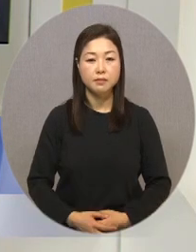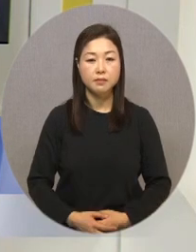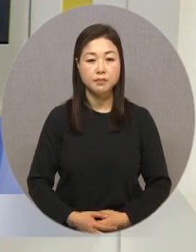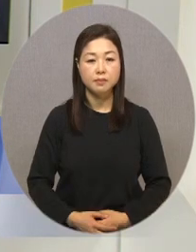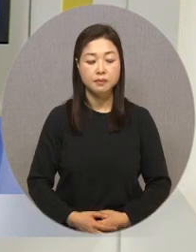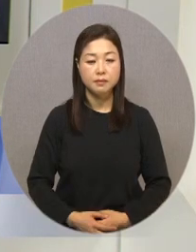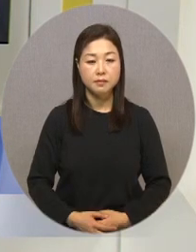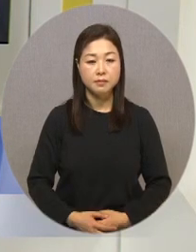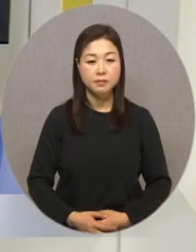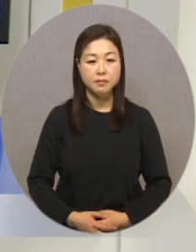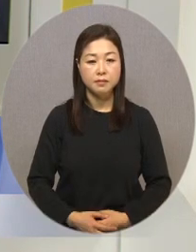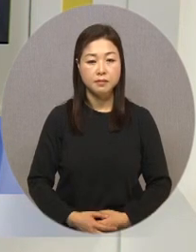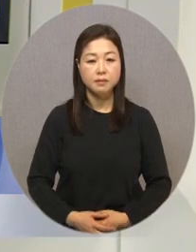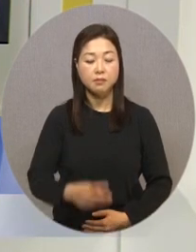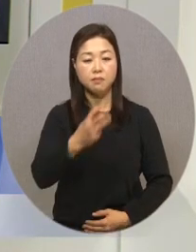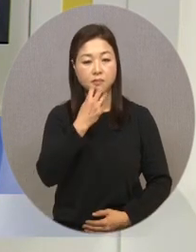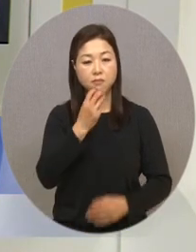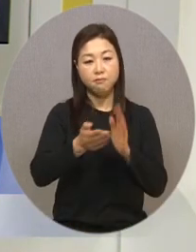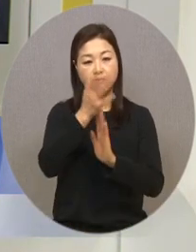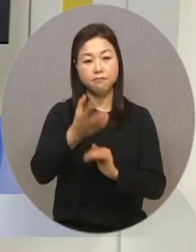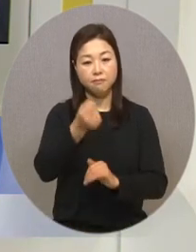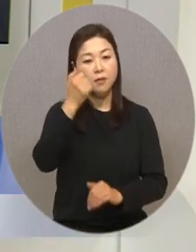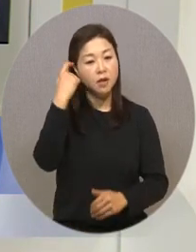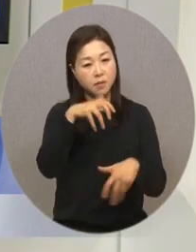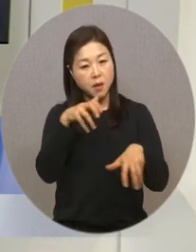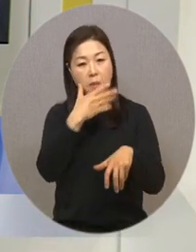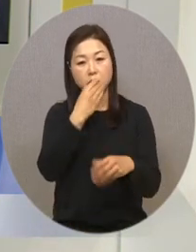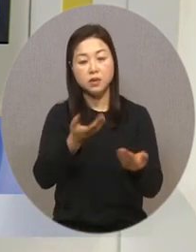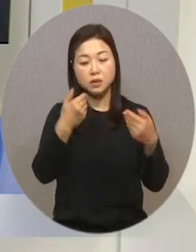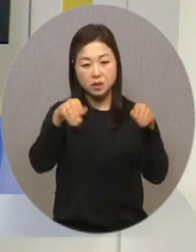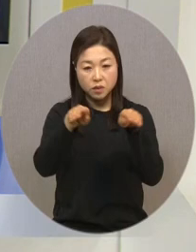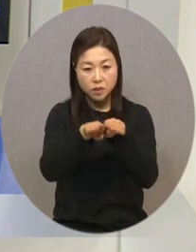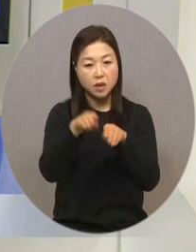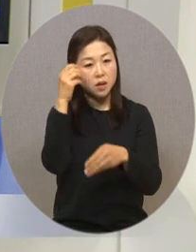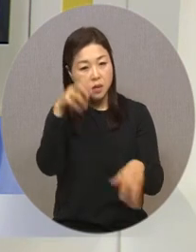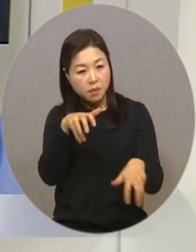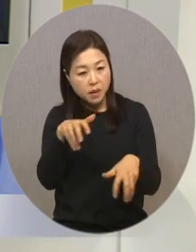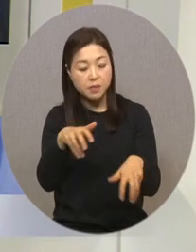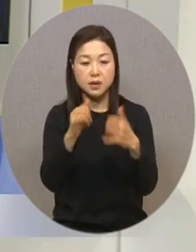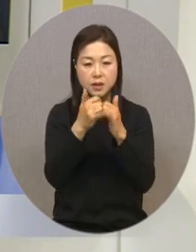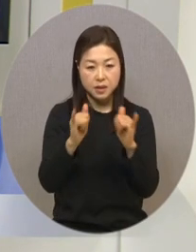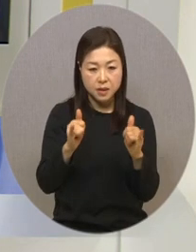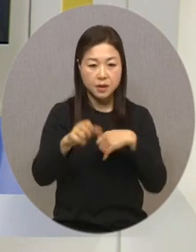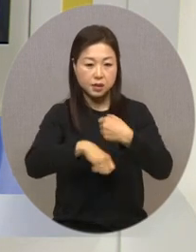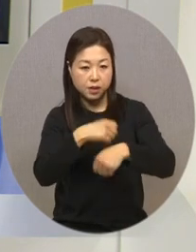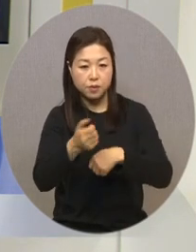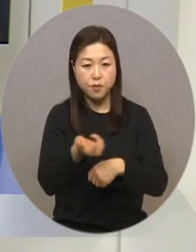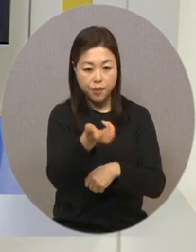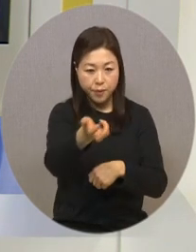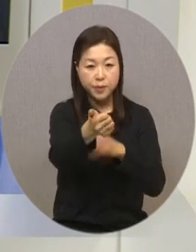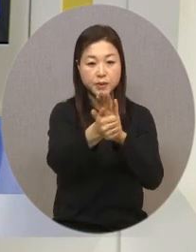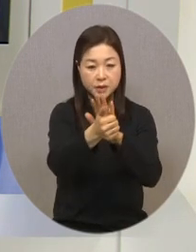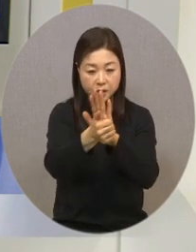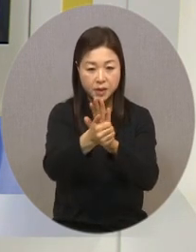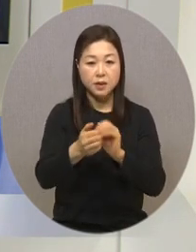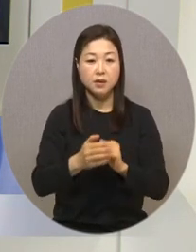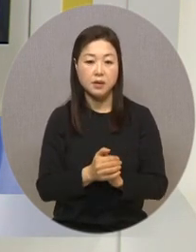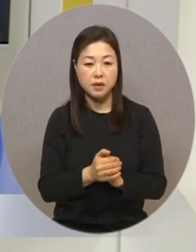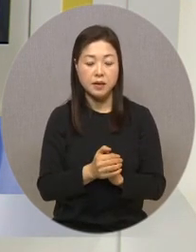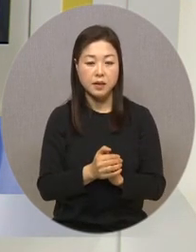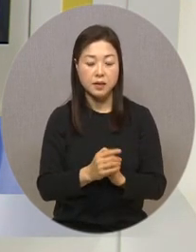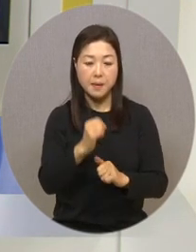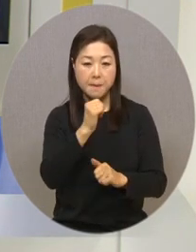다음 웰페어 뉴스로는 서울시립 뇌성마비복지관이 뇌성마비인의 자유로운 이동을 지원하기 위한 특장